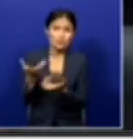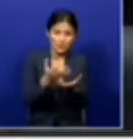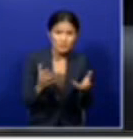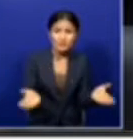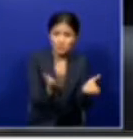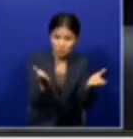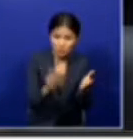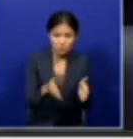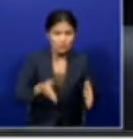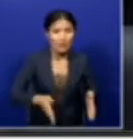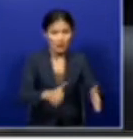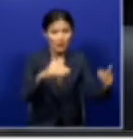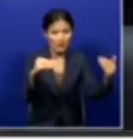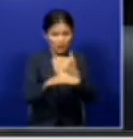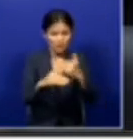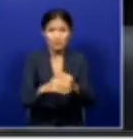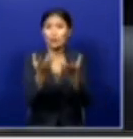ตร